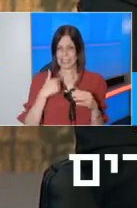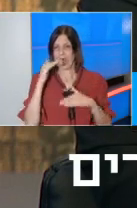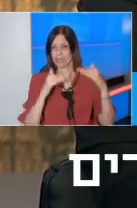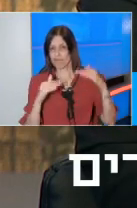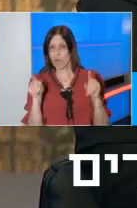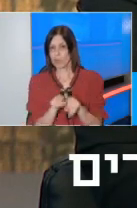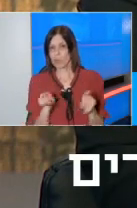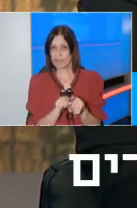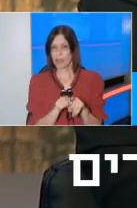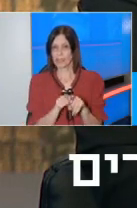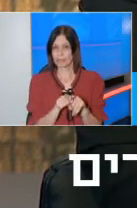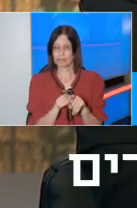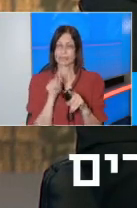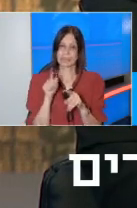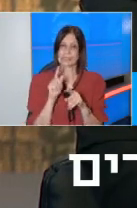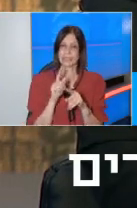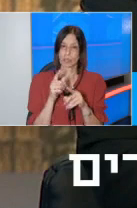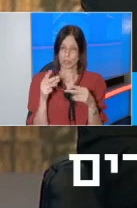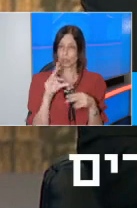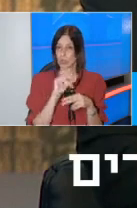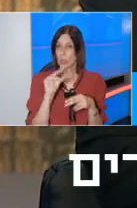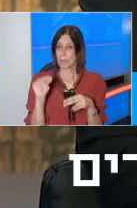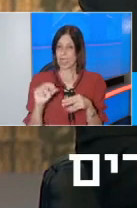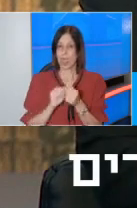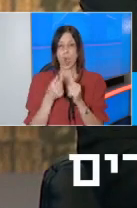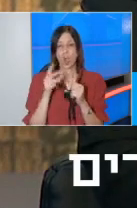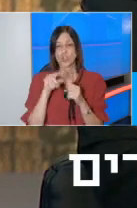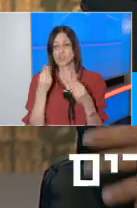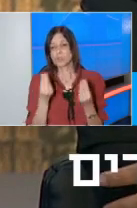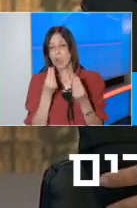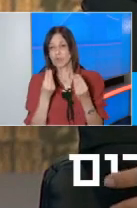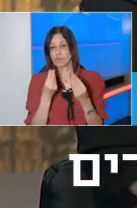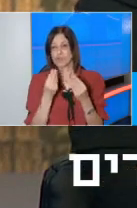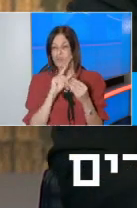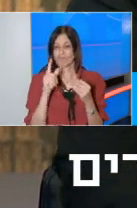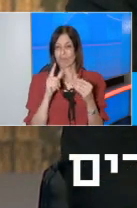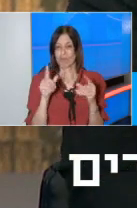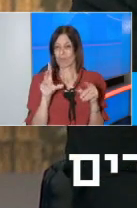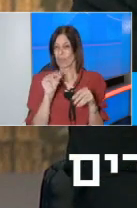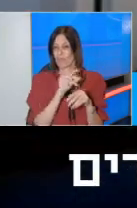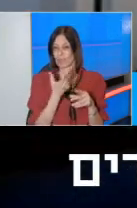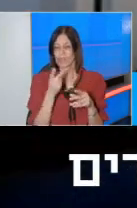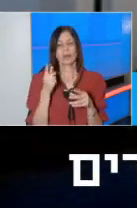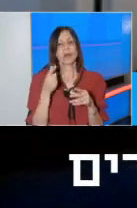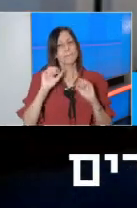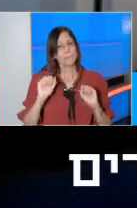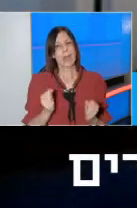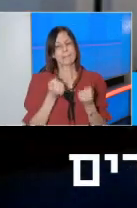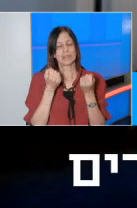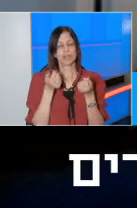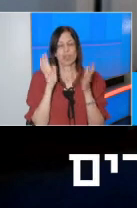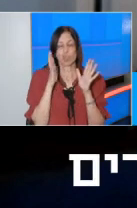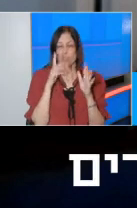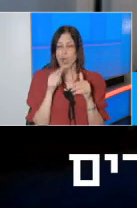אומרת, זה רחוק מאוד, יש משהו שם שאני מפספסת בהשוואה? תשמעי, המאמץ האכזרי